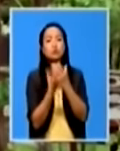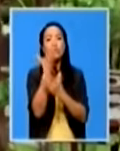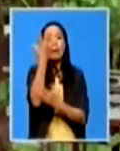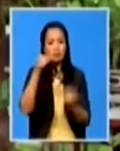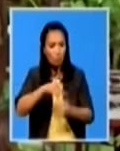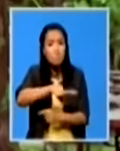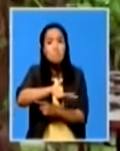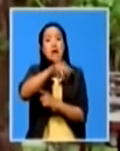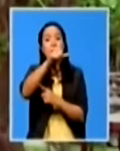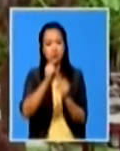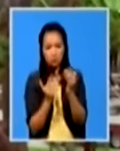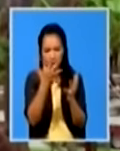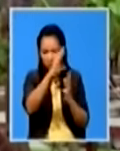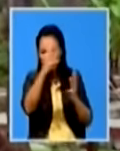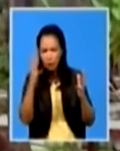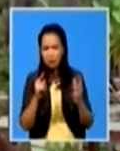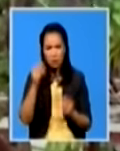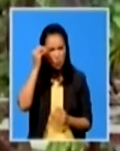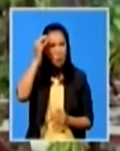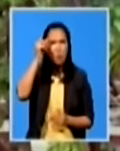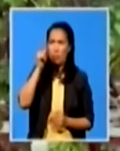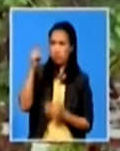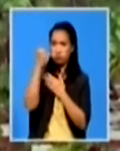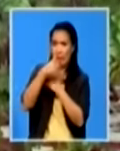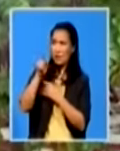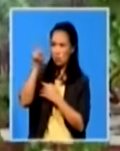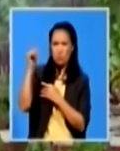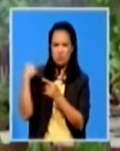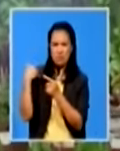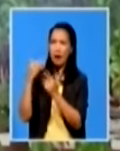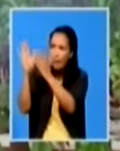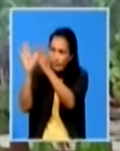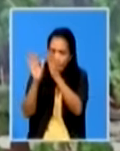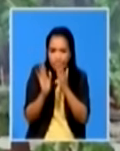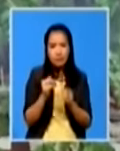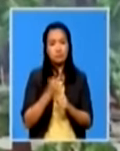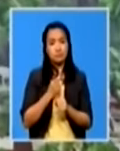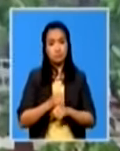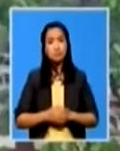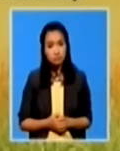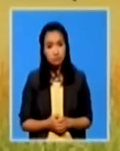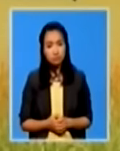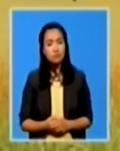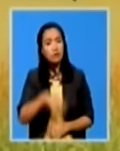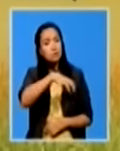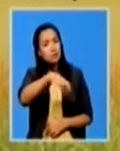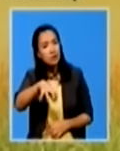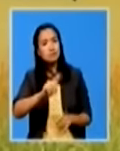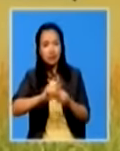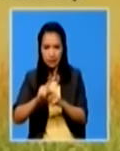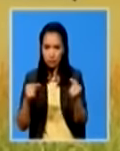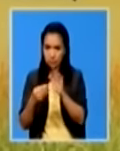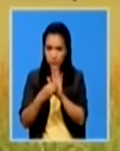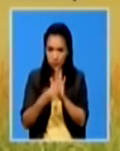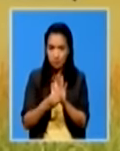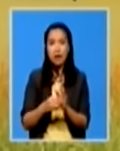าติเขาทำตั้งหลายประเทศแล้วทำไมเราไม่เอาความรู้เข้ามานะตามองค์ความรู้ด้านรุกขกรรมนะครับให้ทุกหน่วยงานที่เกี่ยวข้องกรุงเทพมหานคร